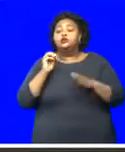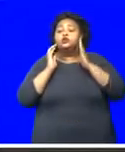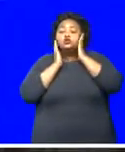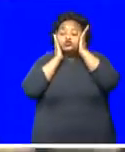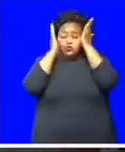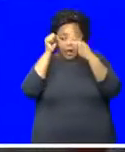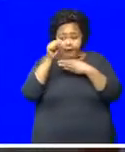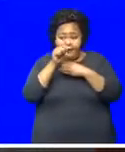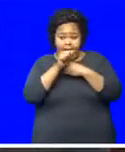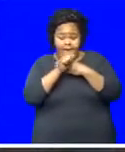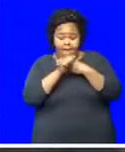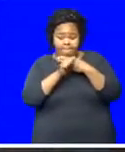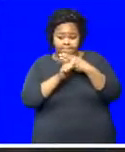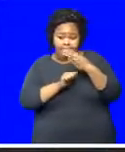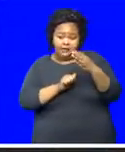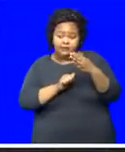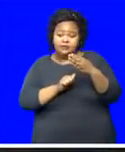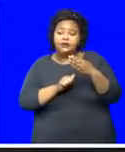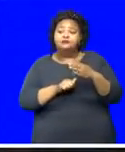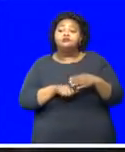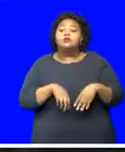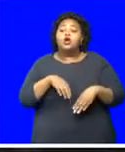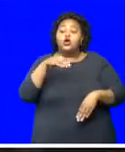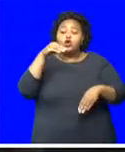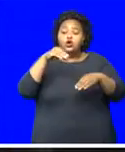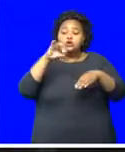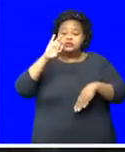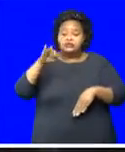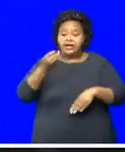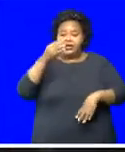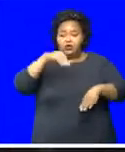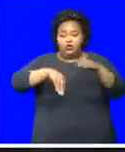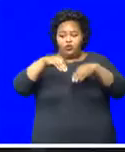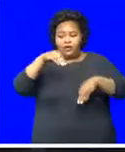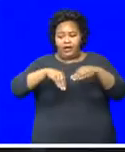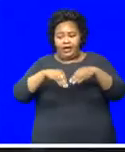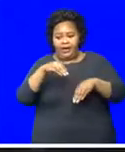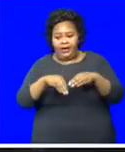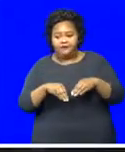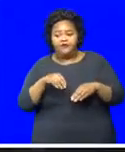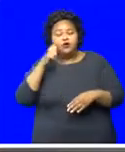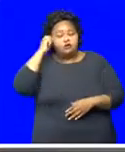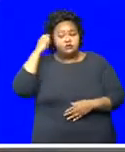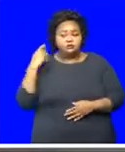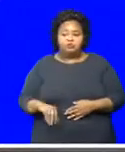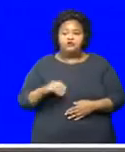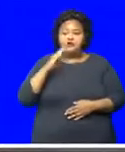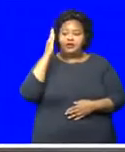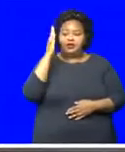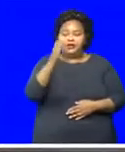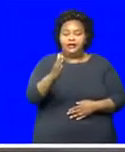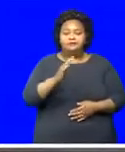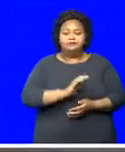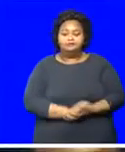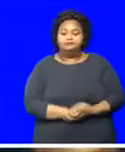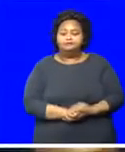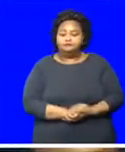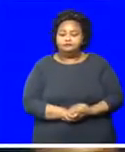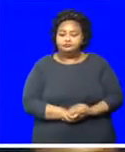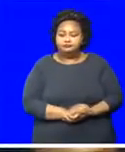ngemashumi lamathathu kuyo inyanga lesetulu eTindzabeni Eswatini TV kubika samkelisiwe khoza sesiphofaneni